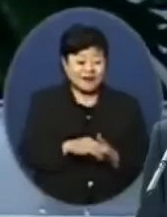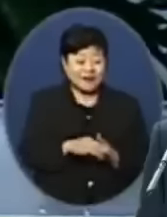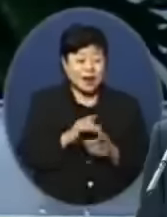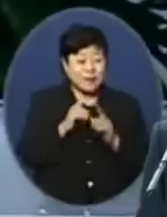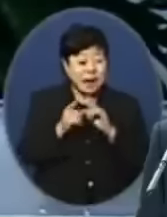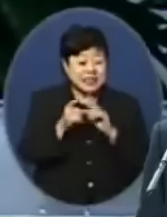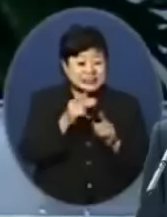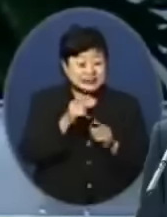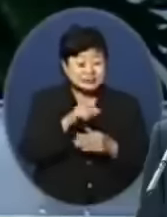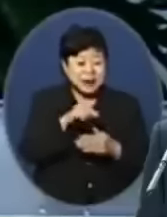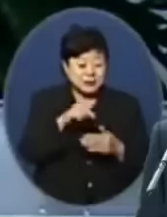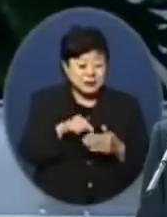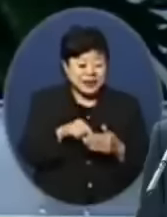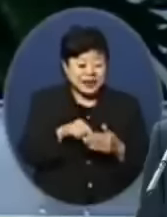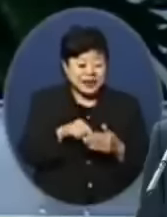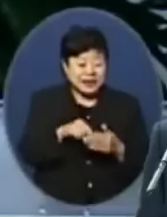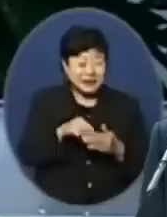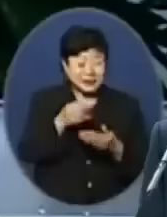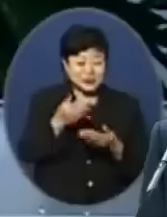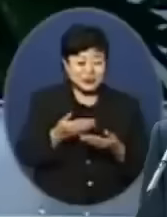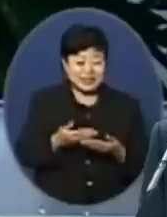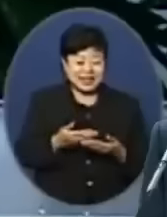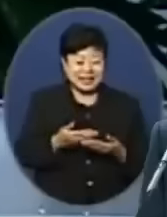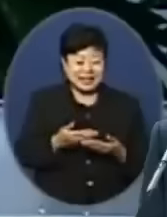그 말씀을 마음속에 말씀해 줘요.